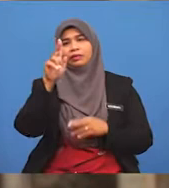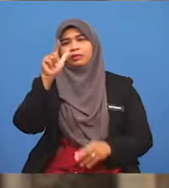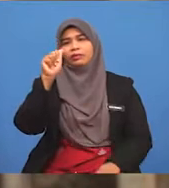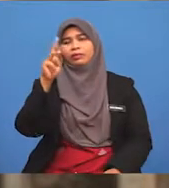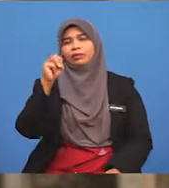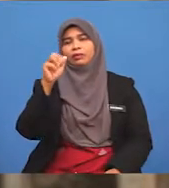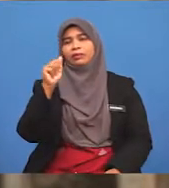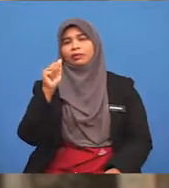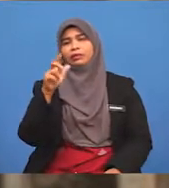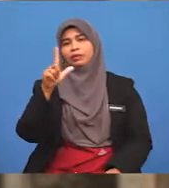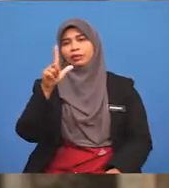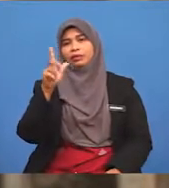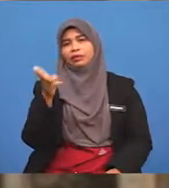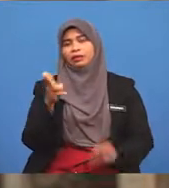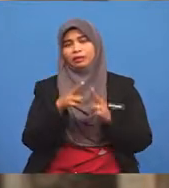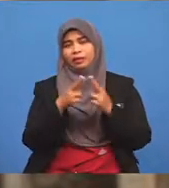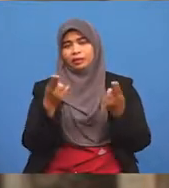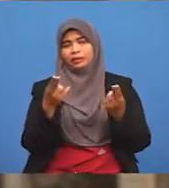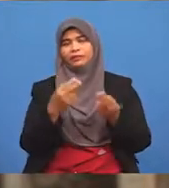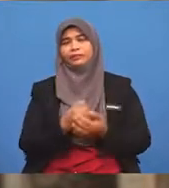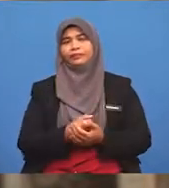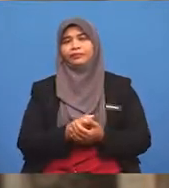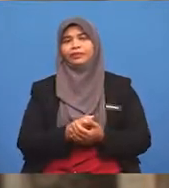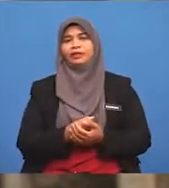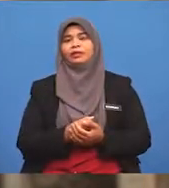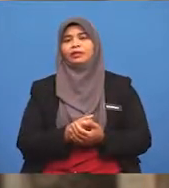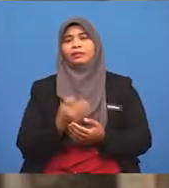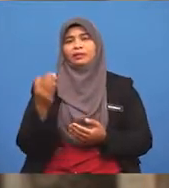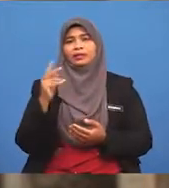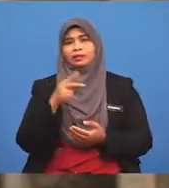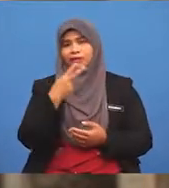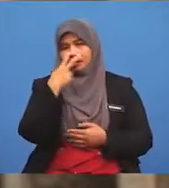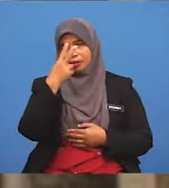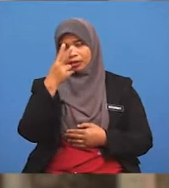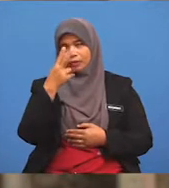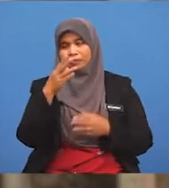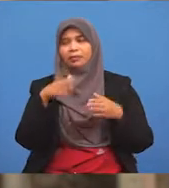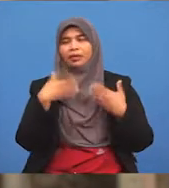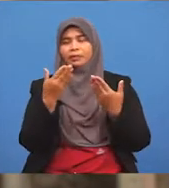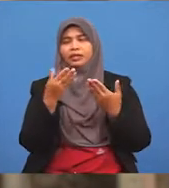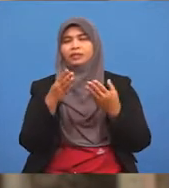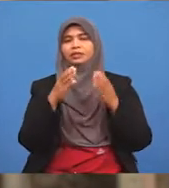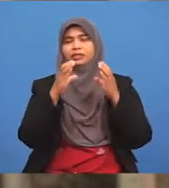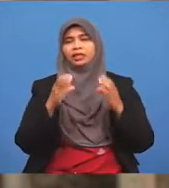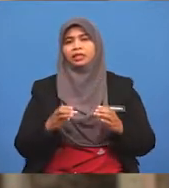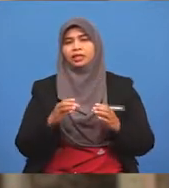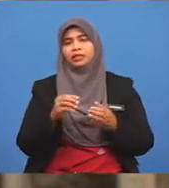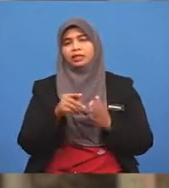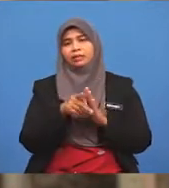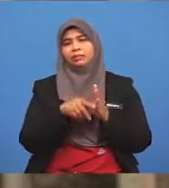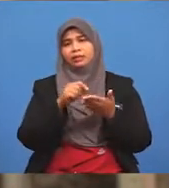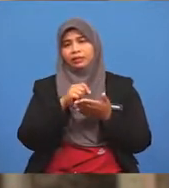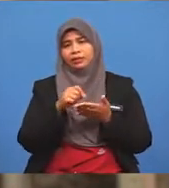Sunan As-Sittah. Mari kita lihat bagaimana metod penulisan kitab